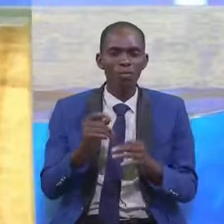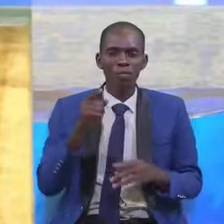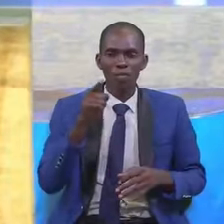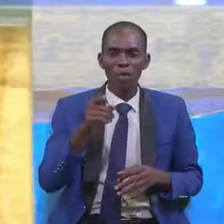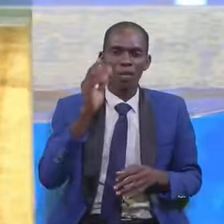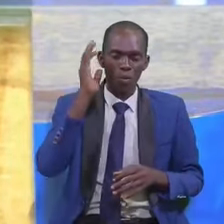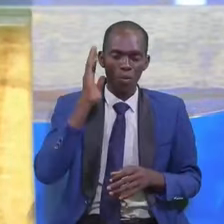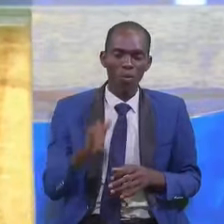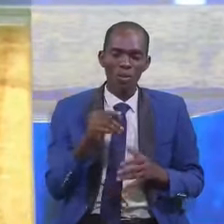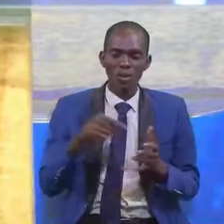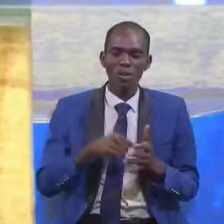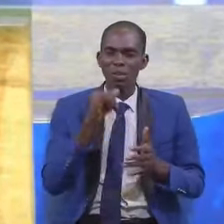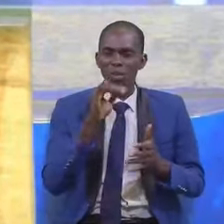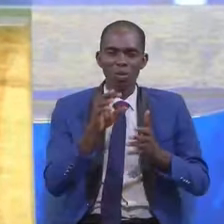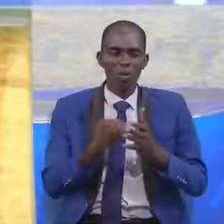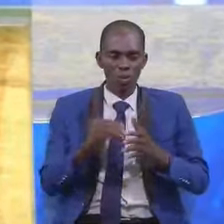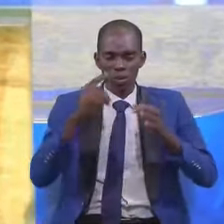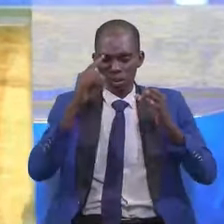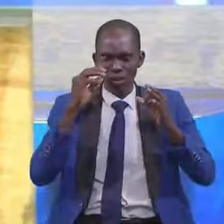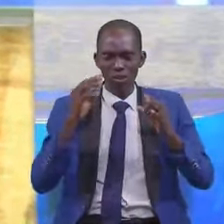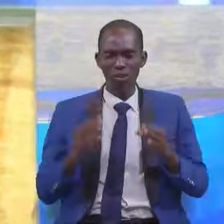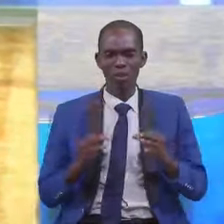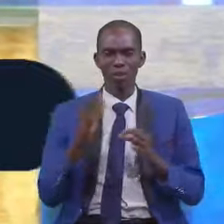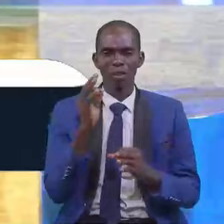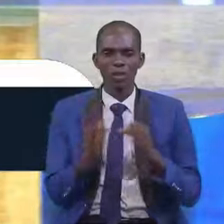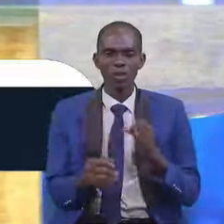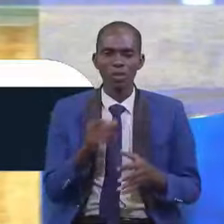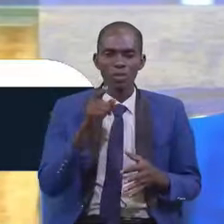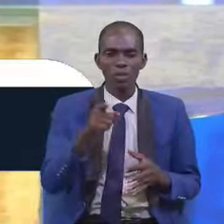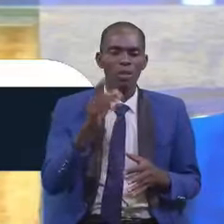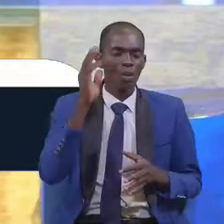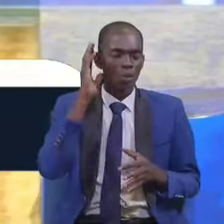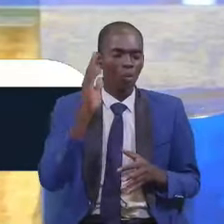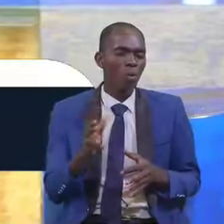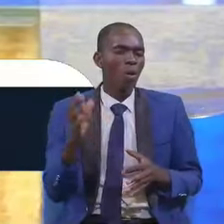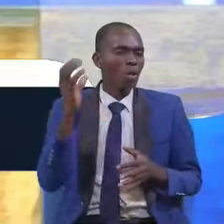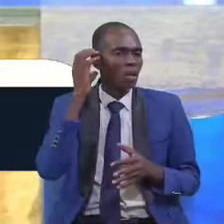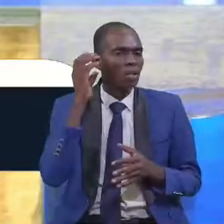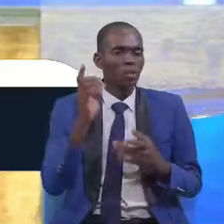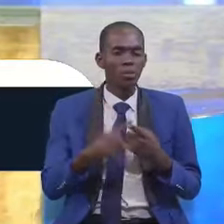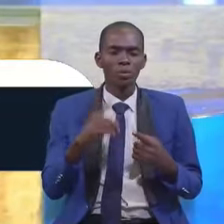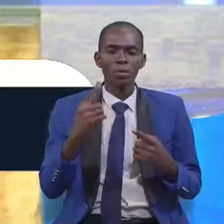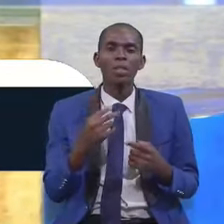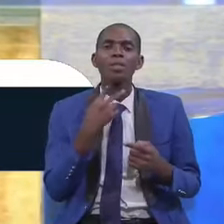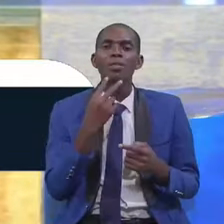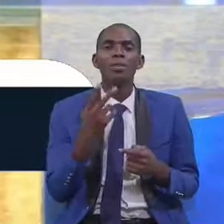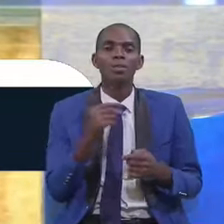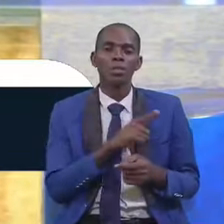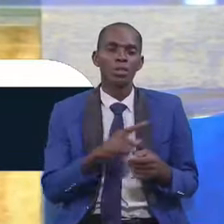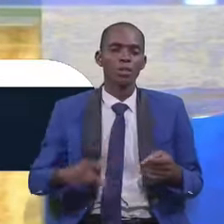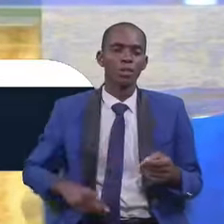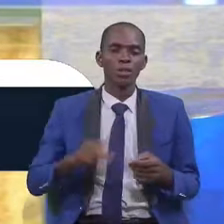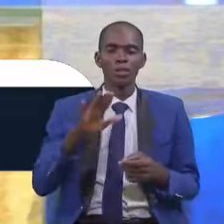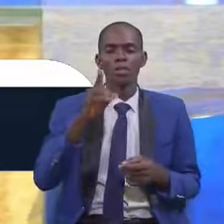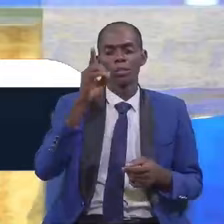Et c'est votre décision. Exode 15, verset 26, du moins. Il dit, si tu écoutes